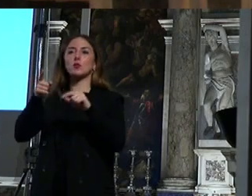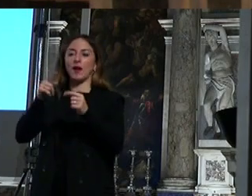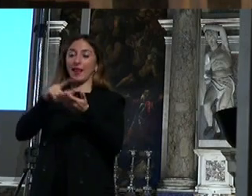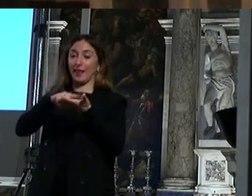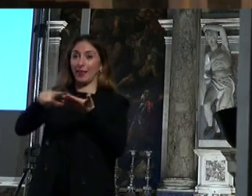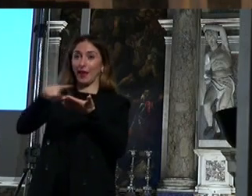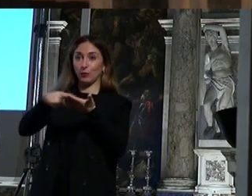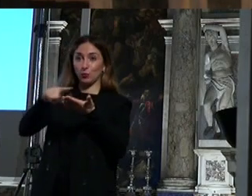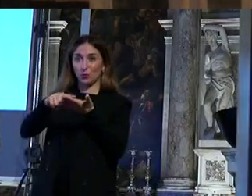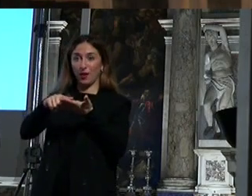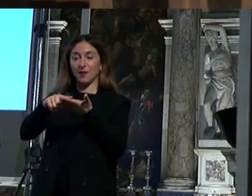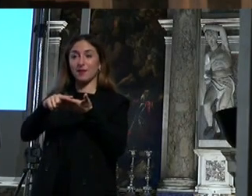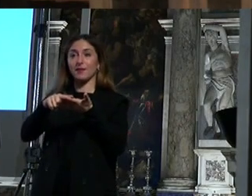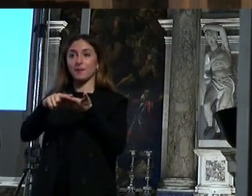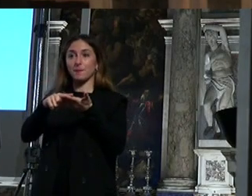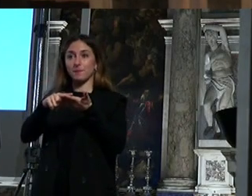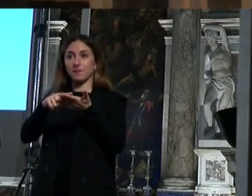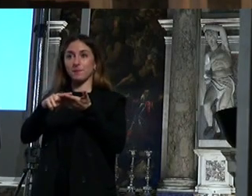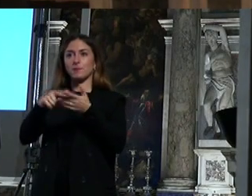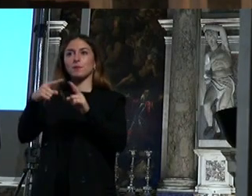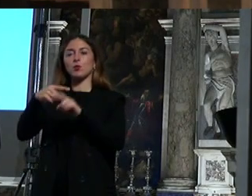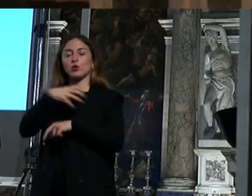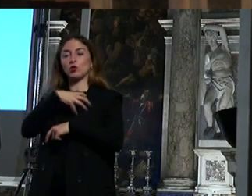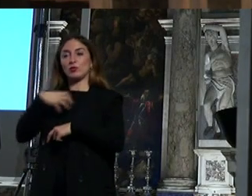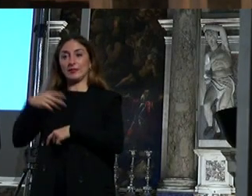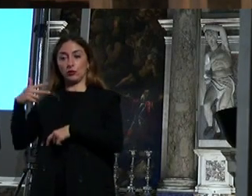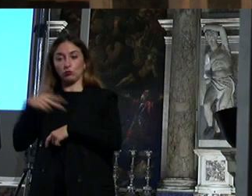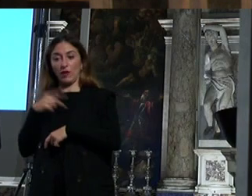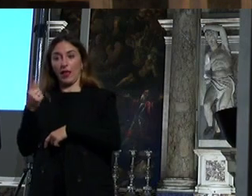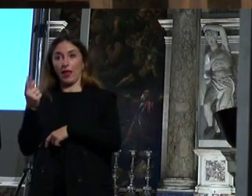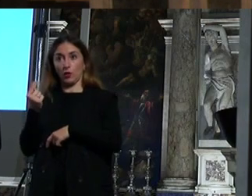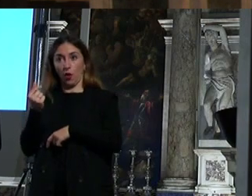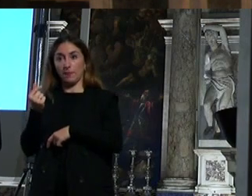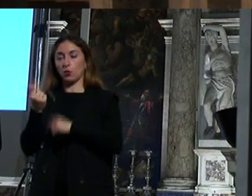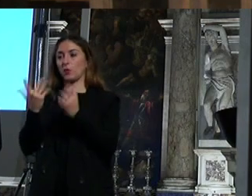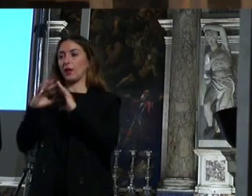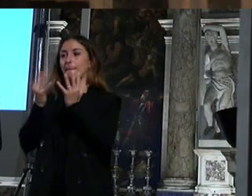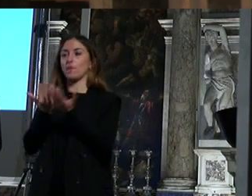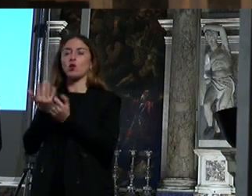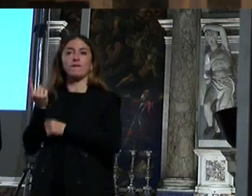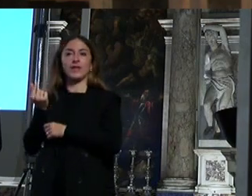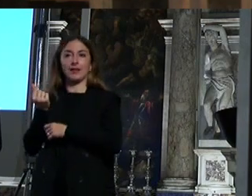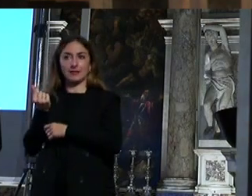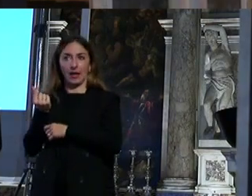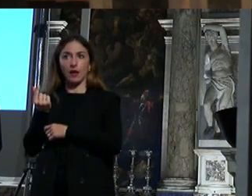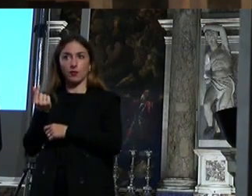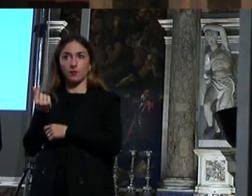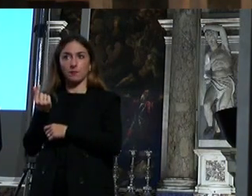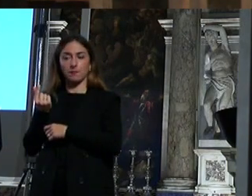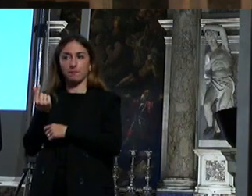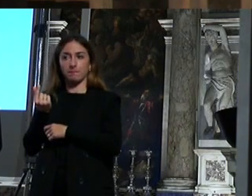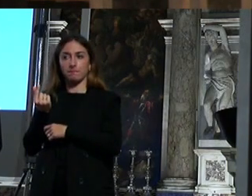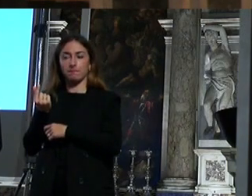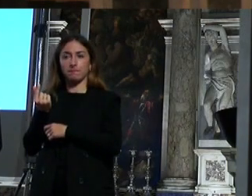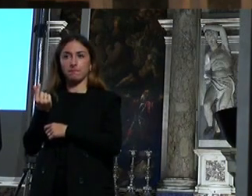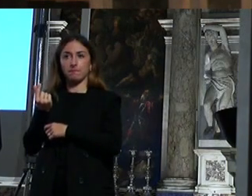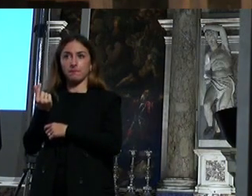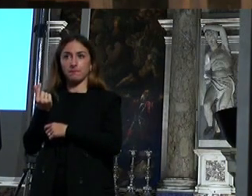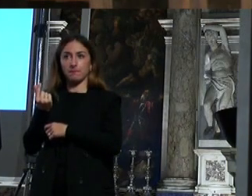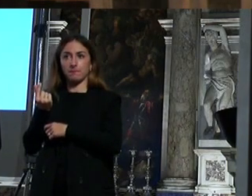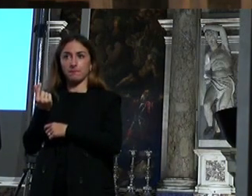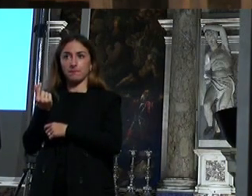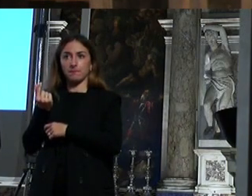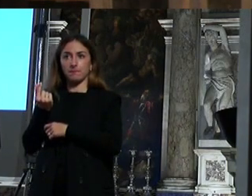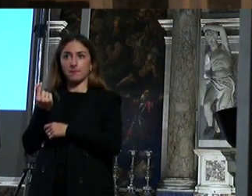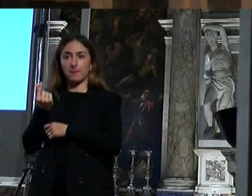letteratura e le scienze sociali e economico, il mondo finanziario, con un dialogo che appunto cerca di